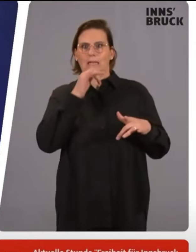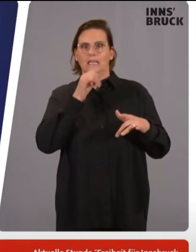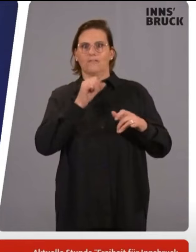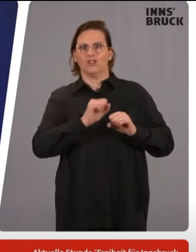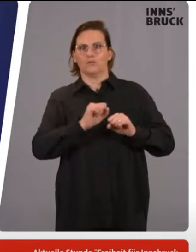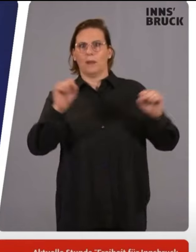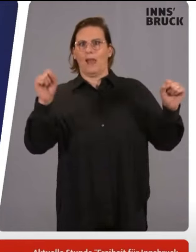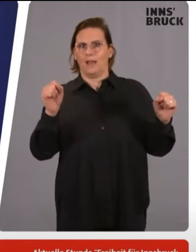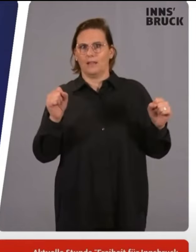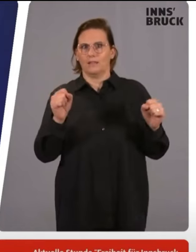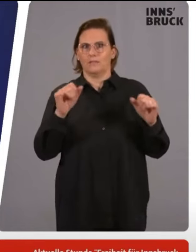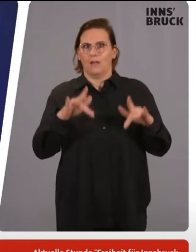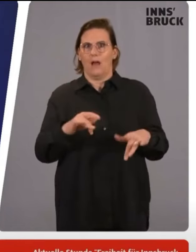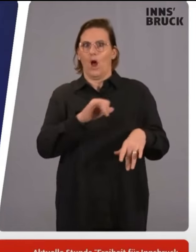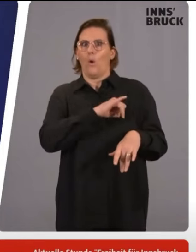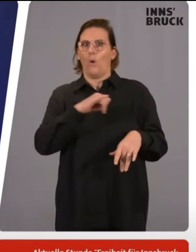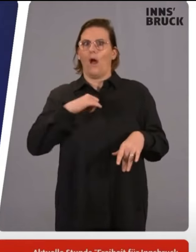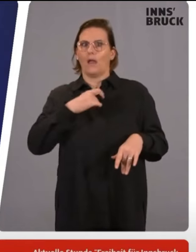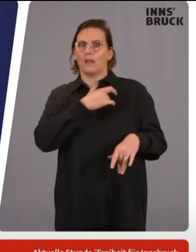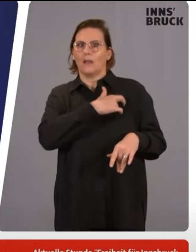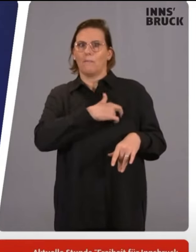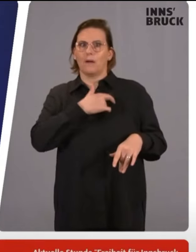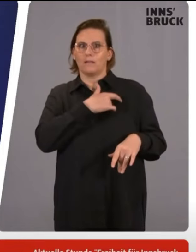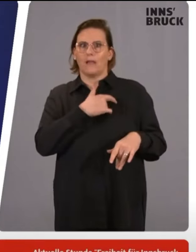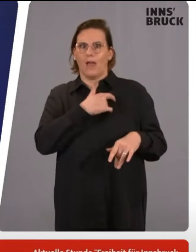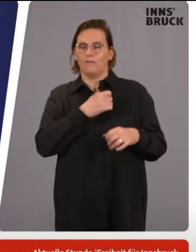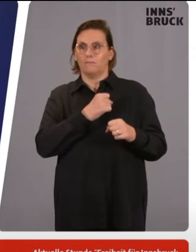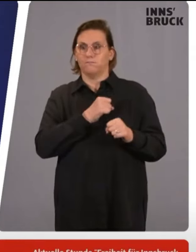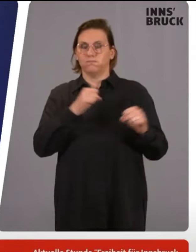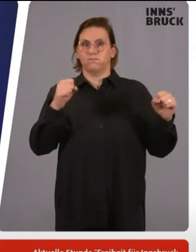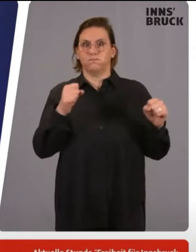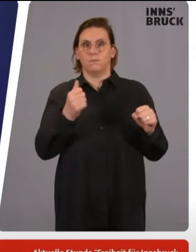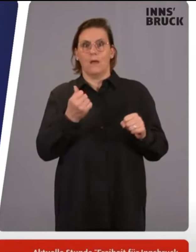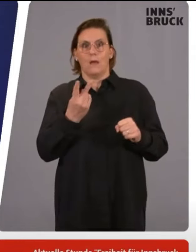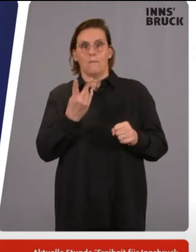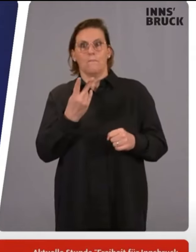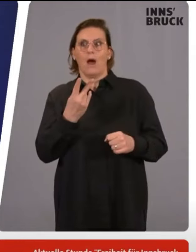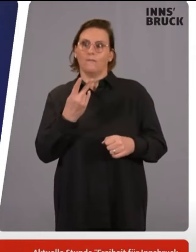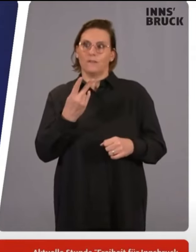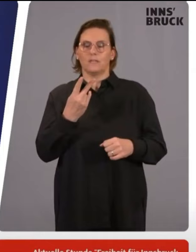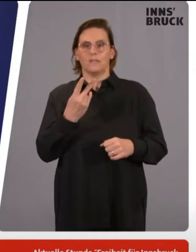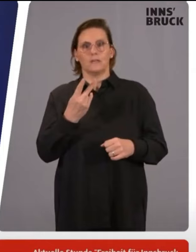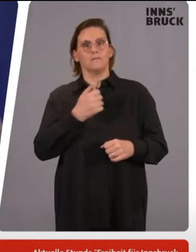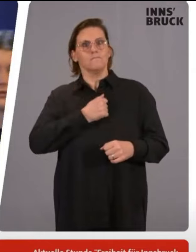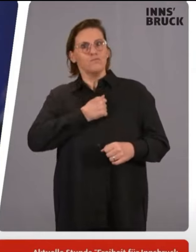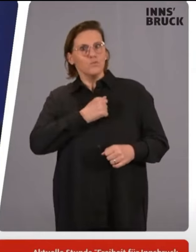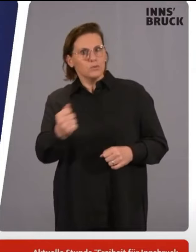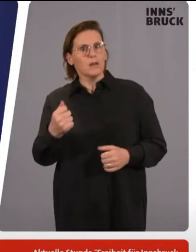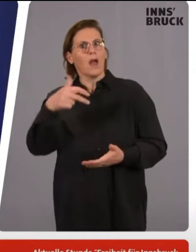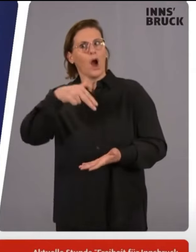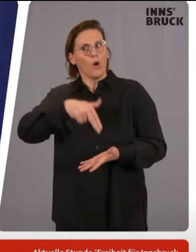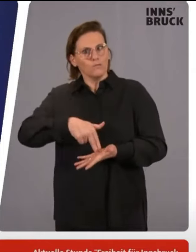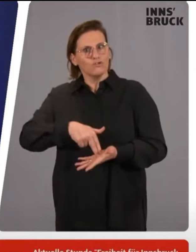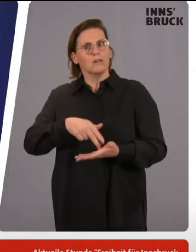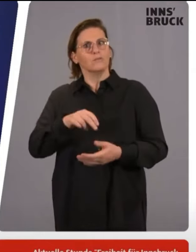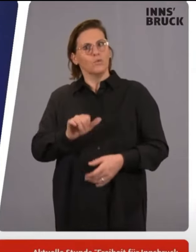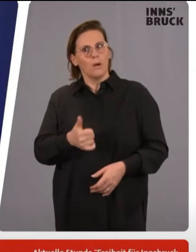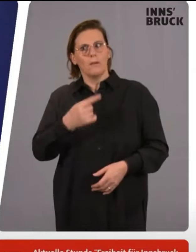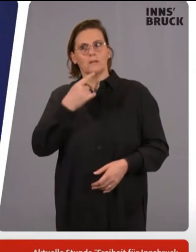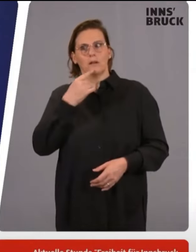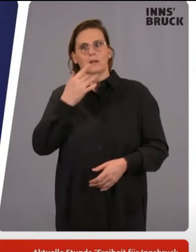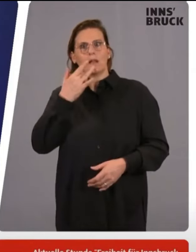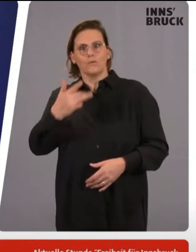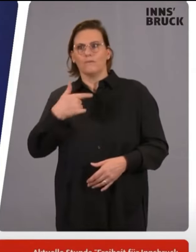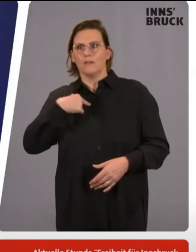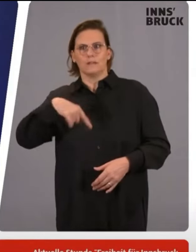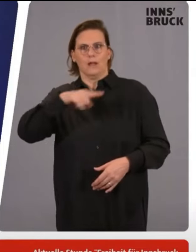seine eigene Fraktion gesprengt wo paar aufgestanden sein paar schneidige noch einmal gratulation der gesagt wir halten es da immer